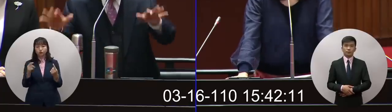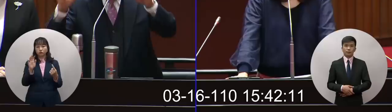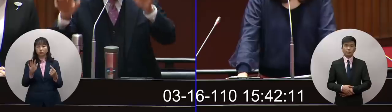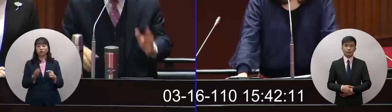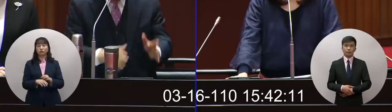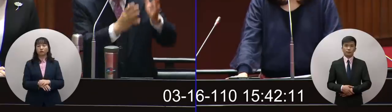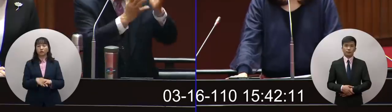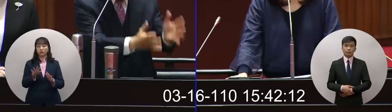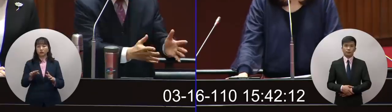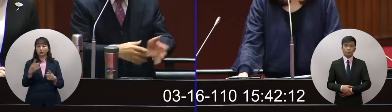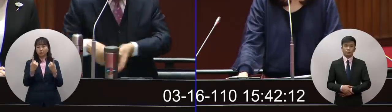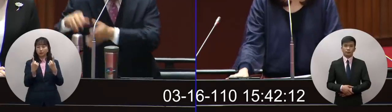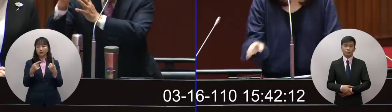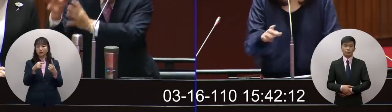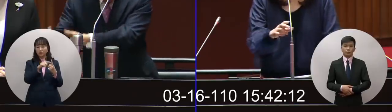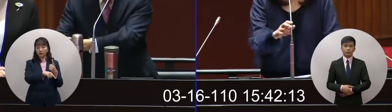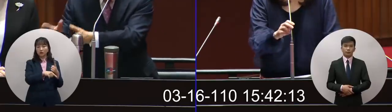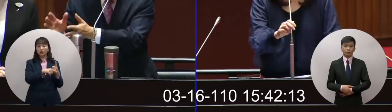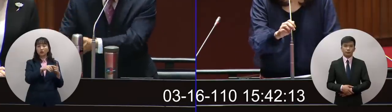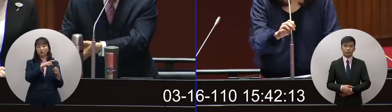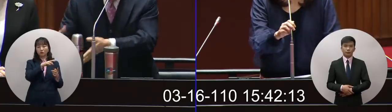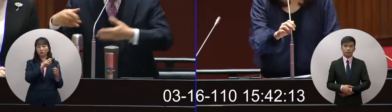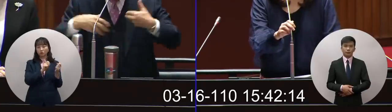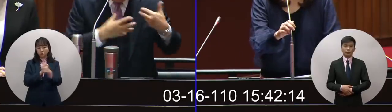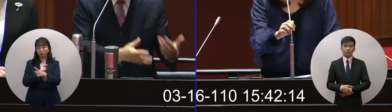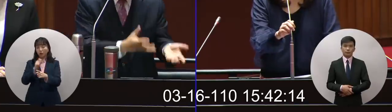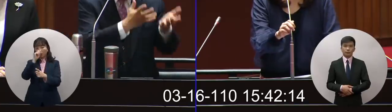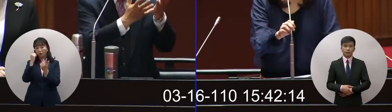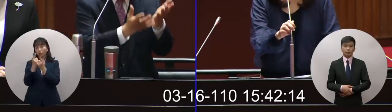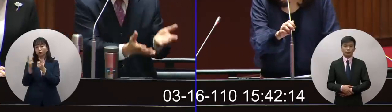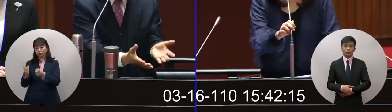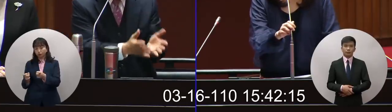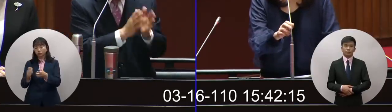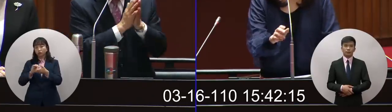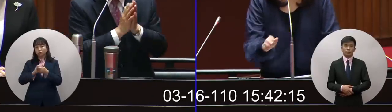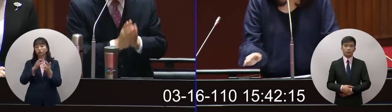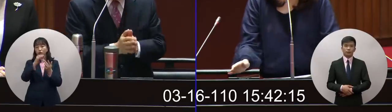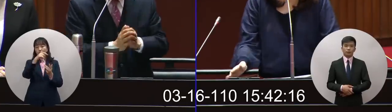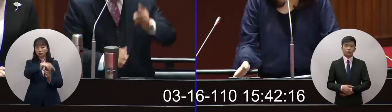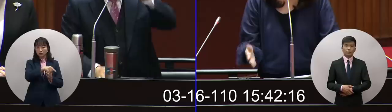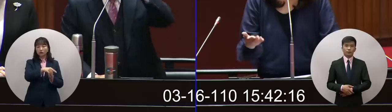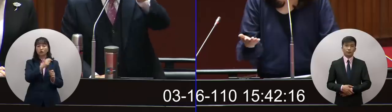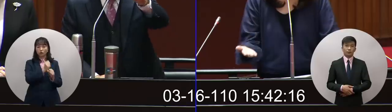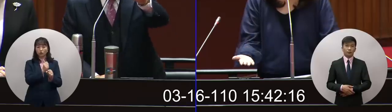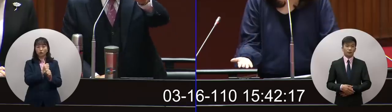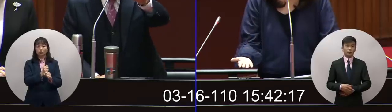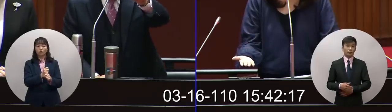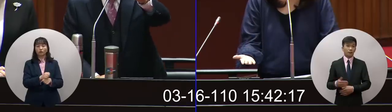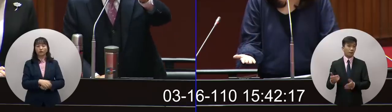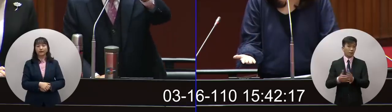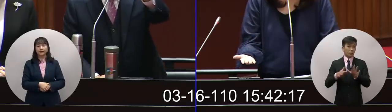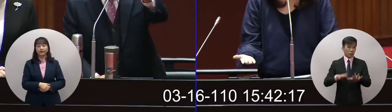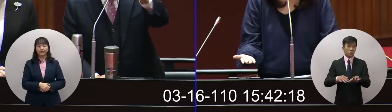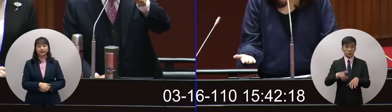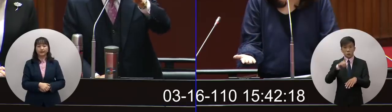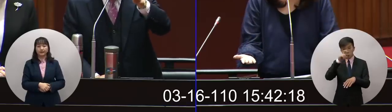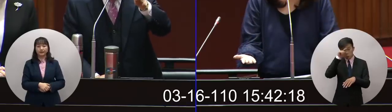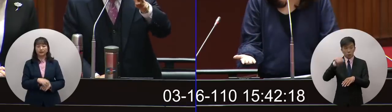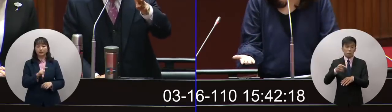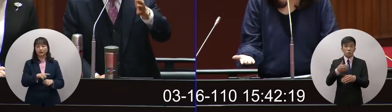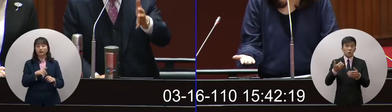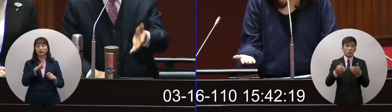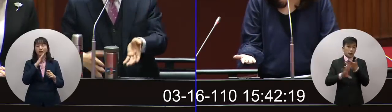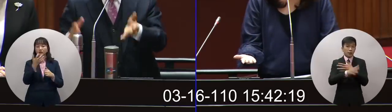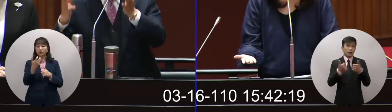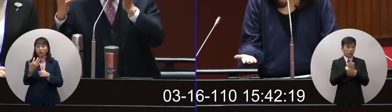说，这个地方比那里好，才会选择在这个地方 做。所以你们现在是为了面子问题，所以不要提替代方案吗？ 你在问的